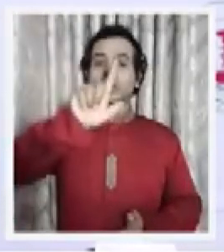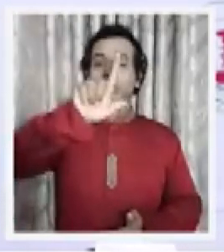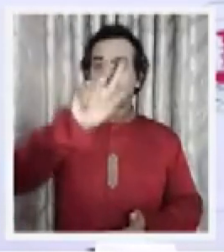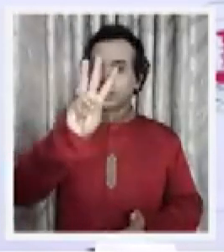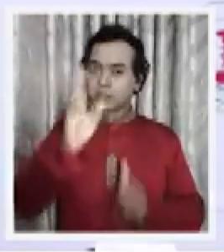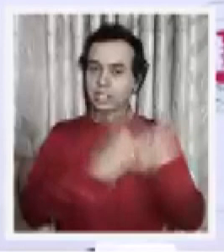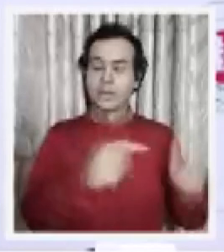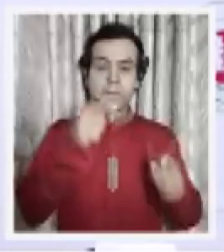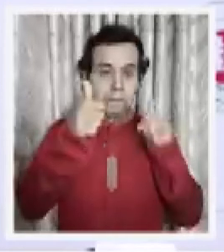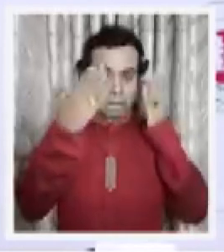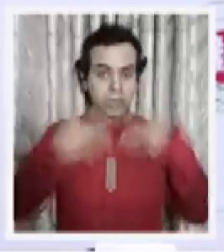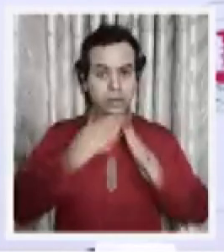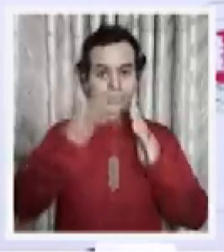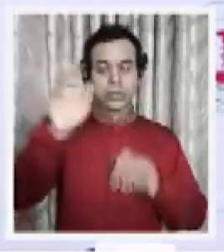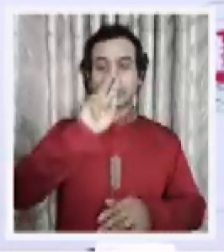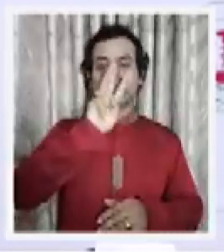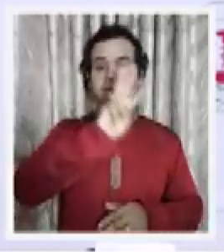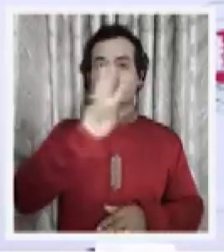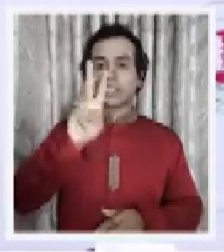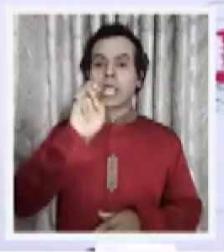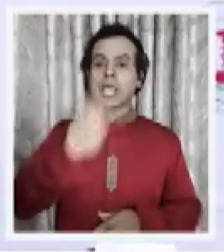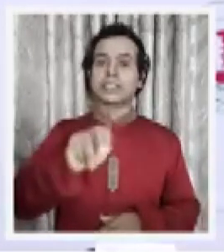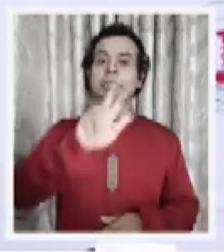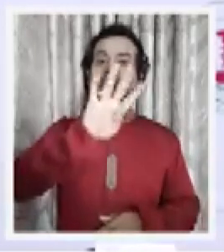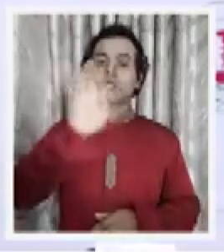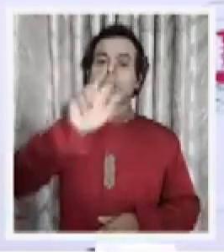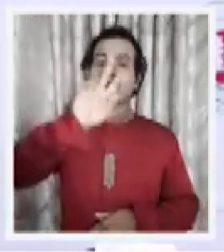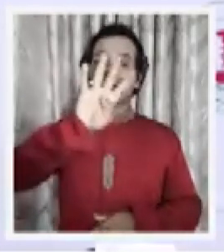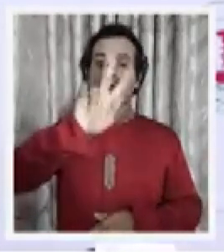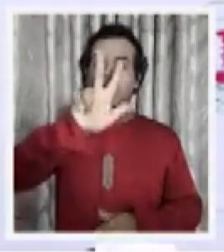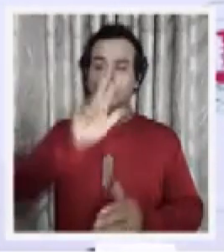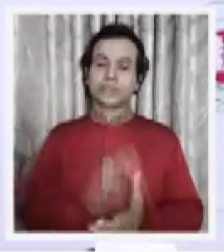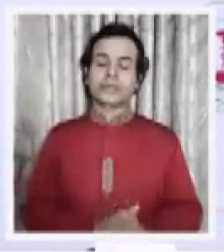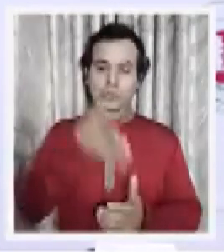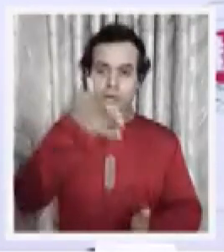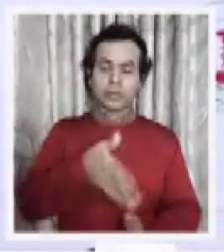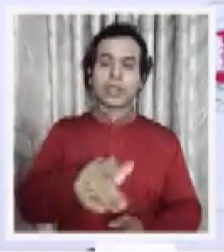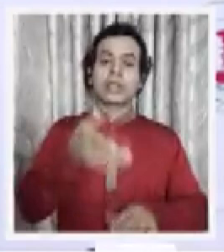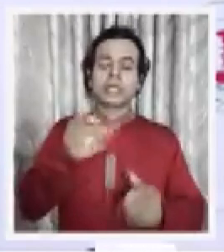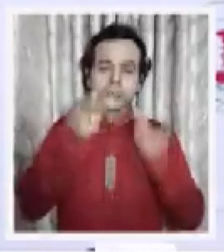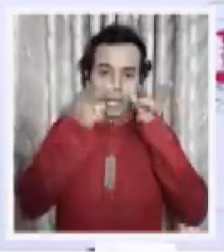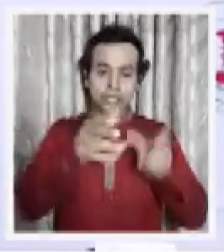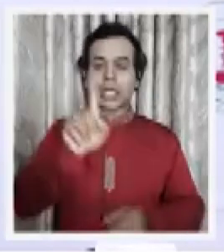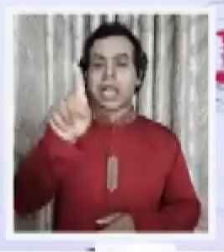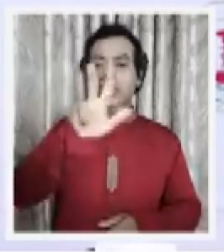52,273 জন এবং এ পর্যন্ত আইসোলেশন থেকে ছাড়া পেয়েছেন 33,448 জন। বর্তমানে আইসোলেশনে আছেন